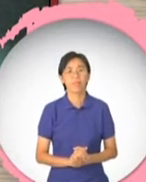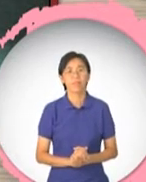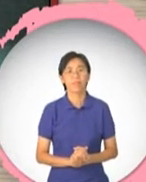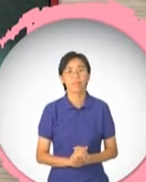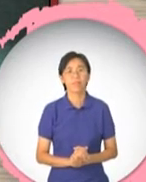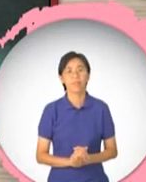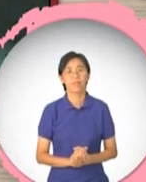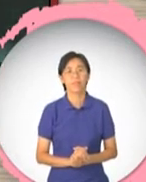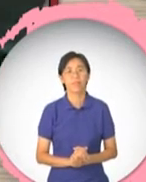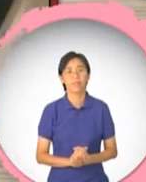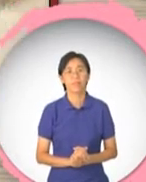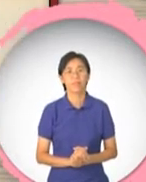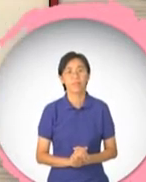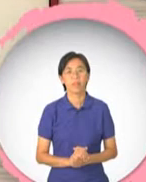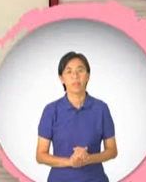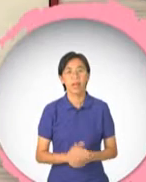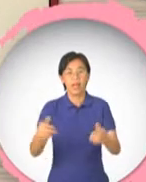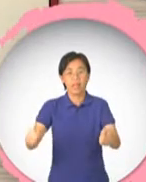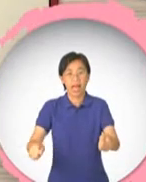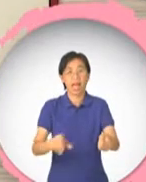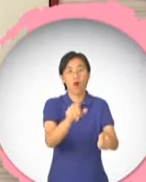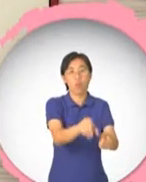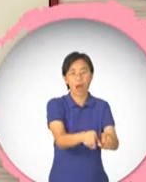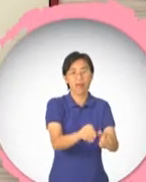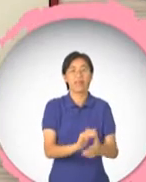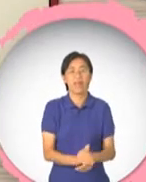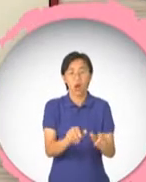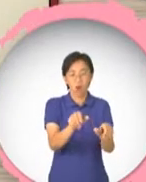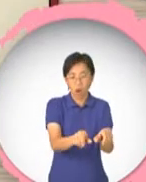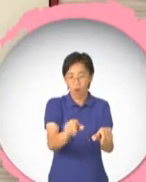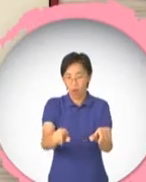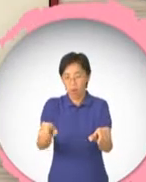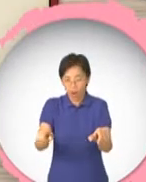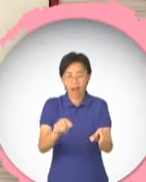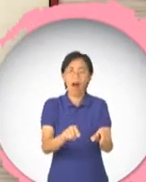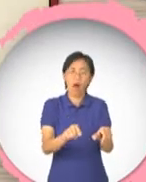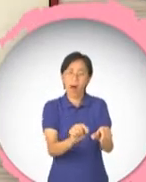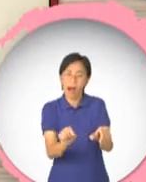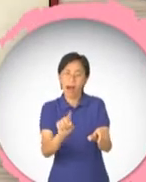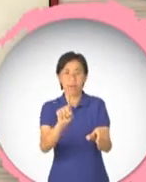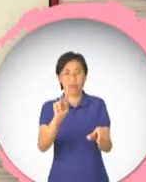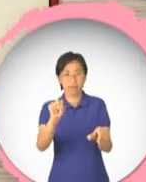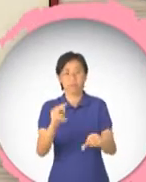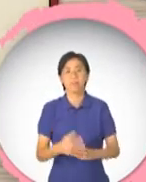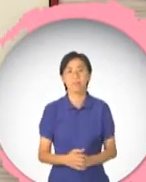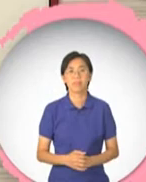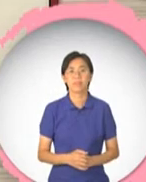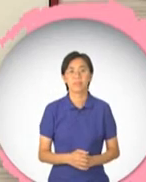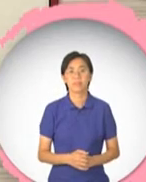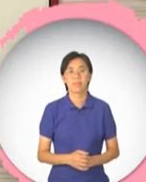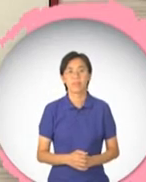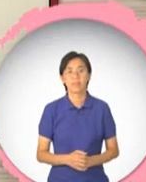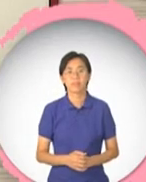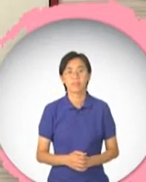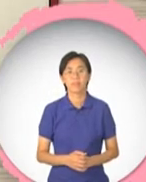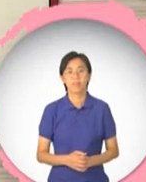แล้วเราก็วางบนถาดค่ะแต่ละชิ้นห่างกันประมาณสัก1นิ้วนะคะ แล้วก็มาคลึงต่อ เดี๋ยวเรามาดู